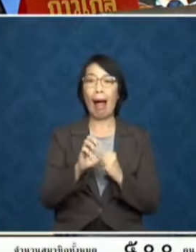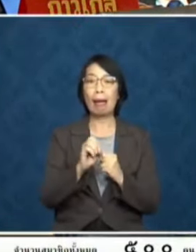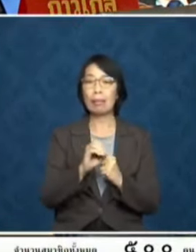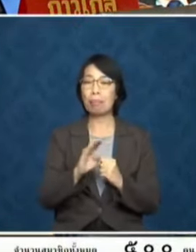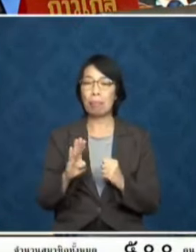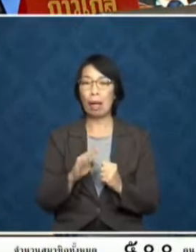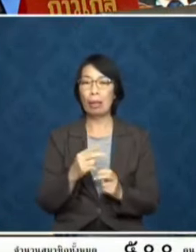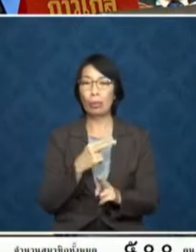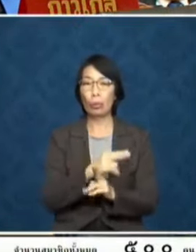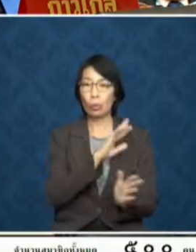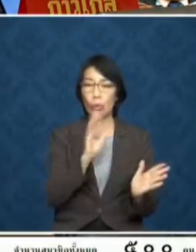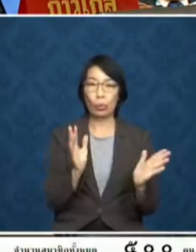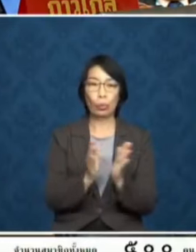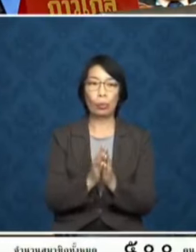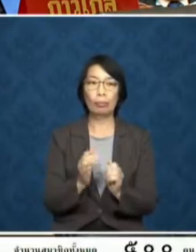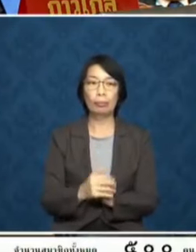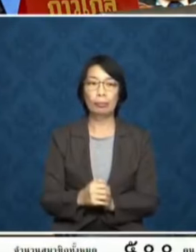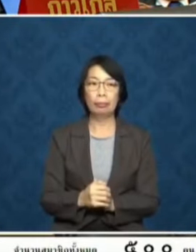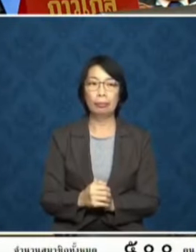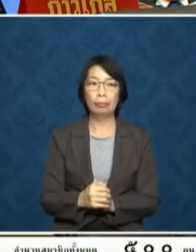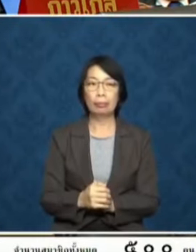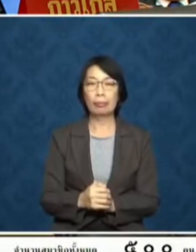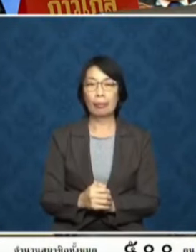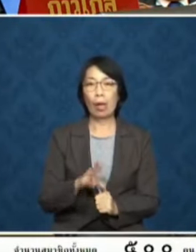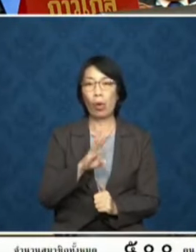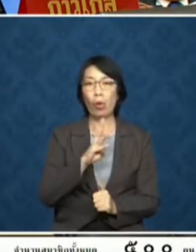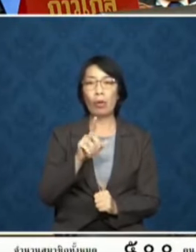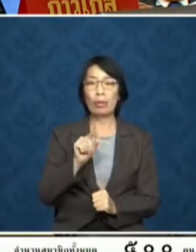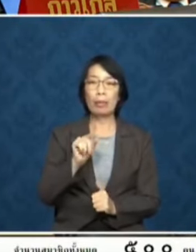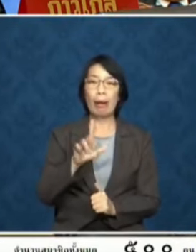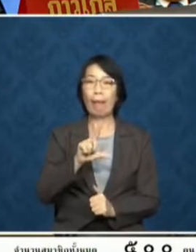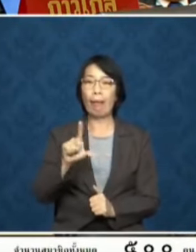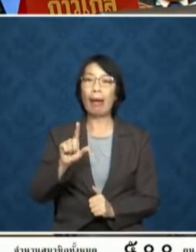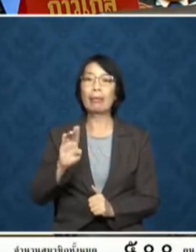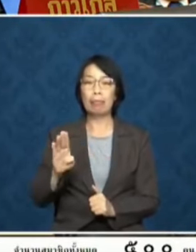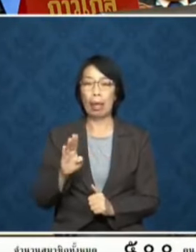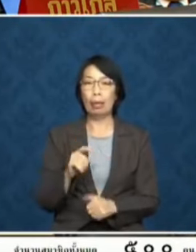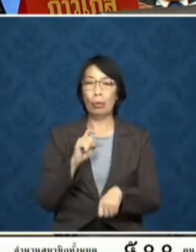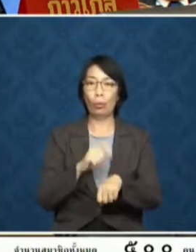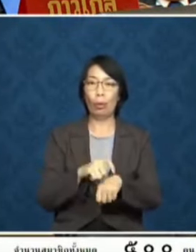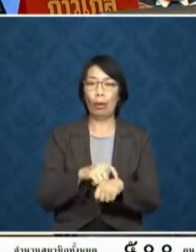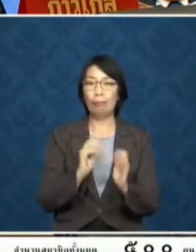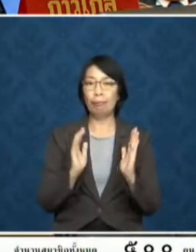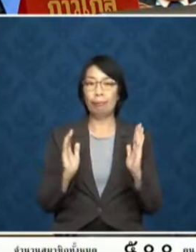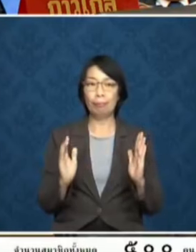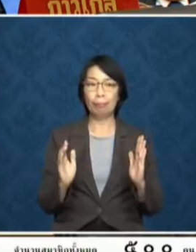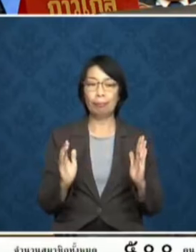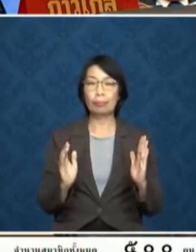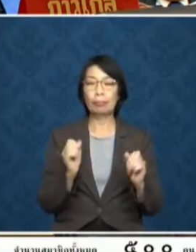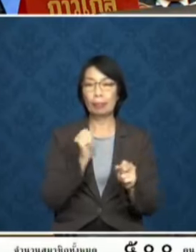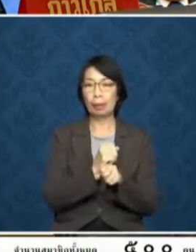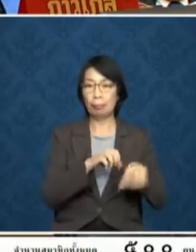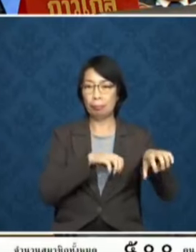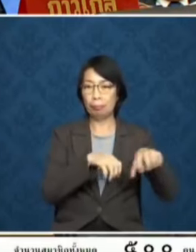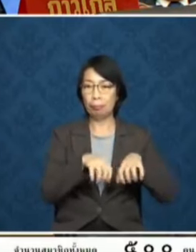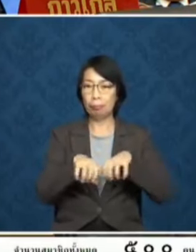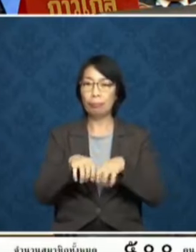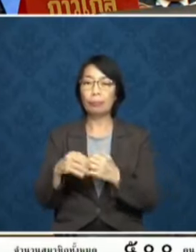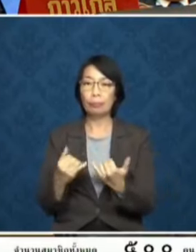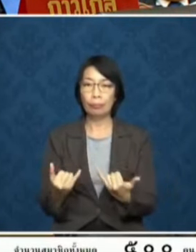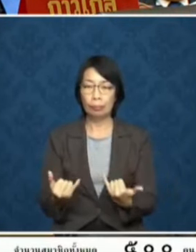จะเท่ากับมูลค่าที่ได้รับ625ล้านบาทในระยะเวลาที่ดำเนินการมาแล้วณวัน